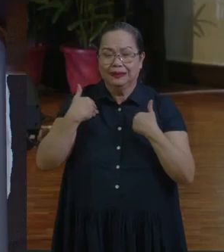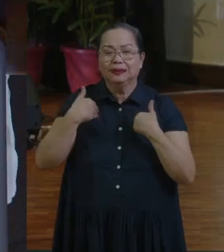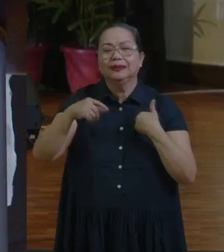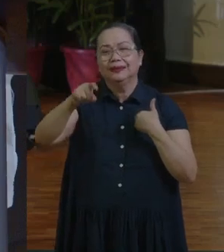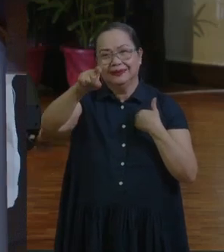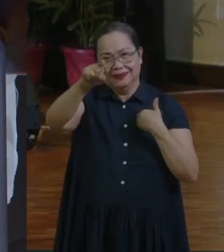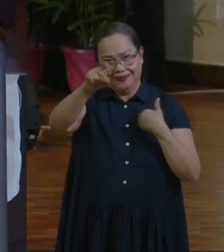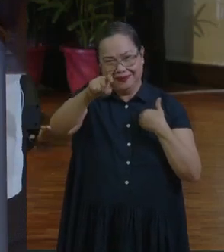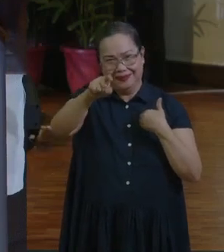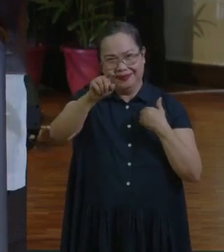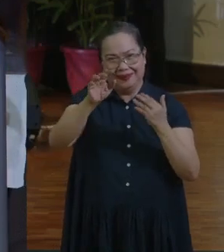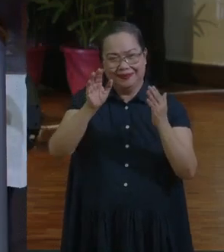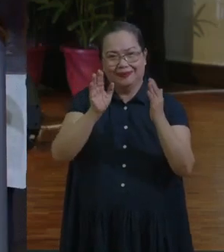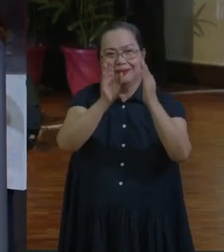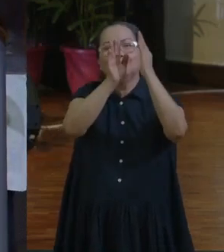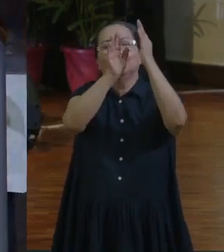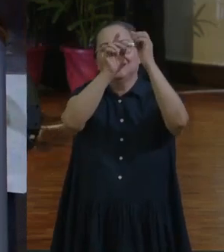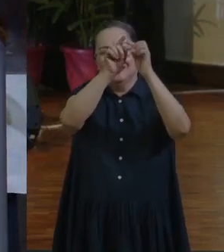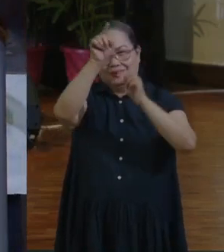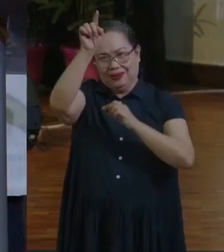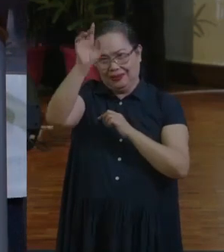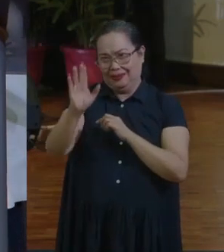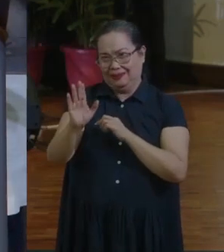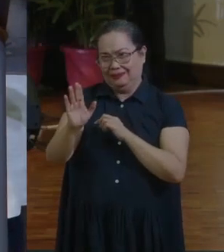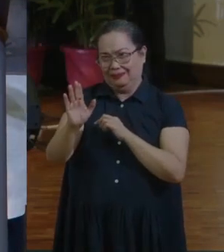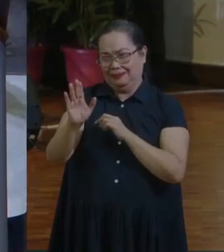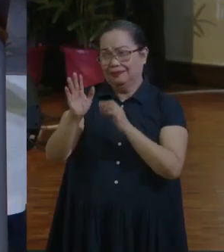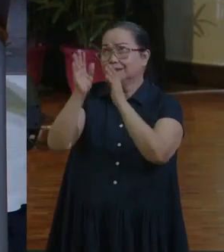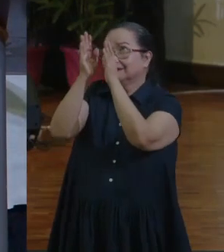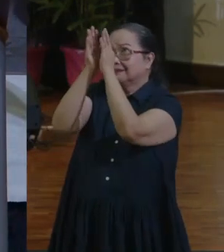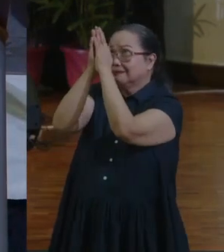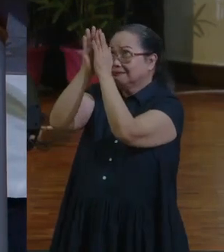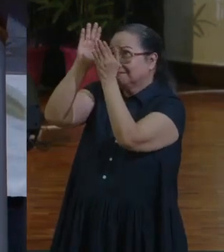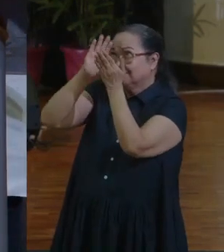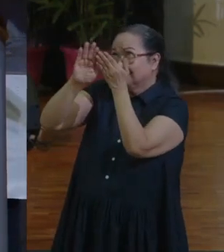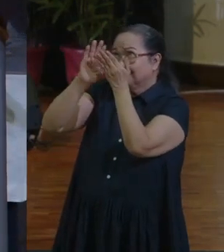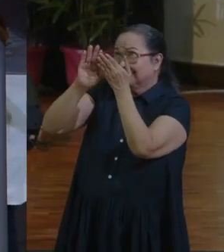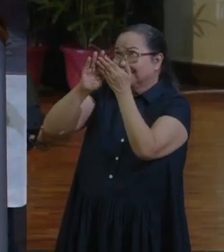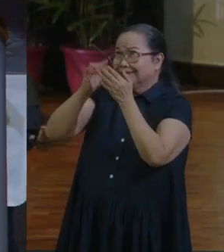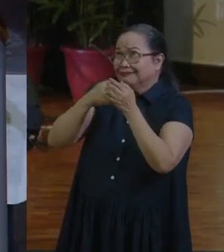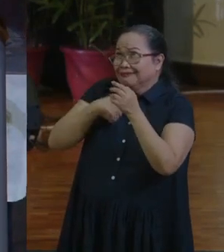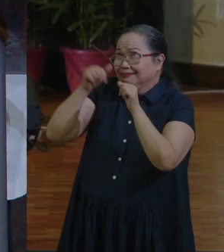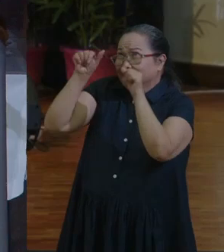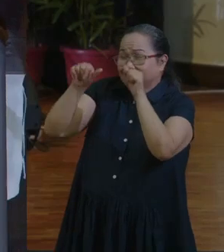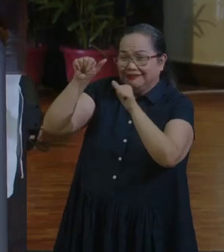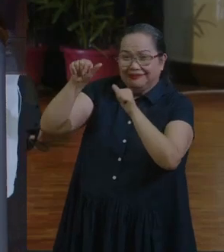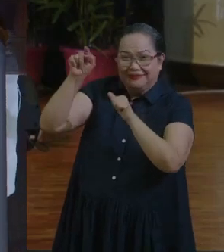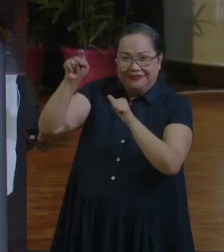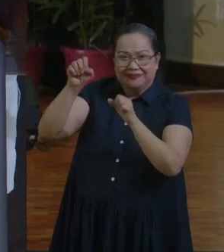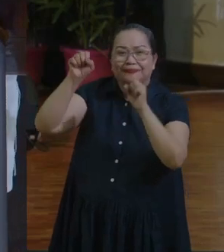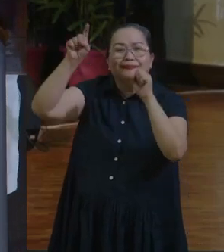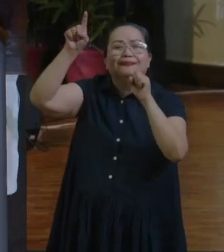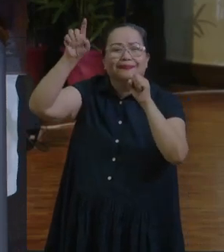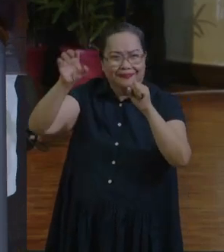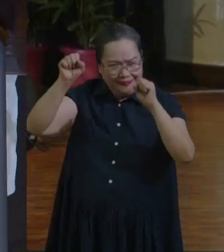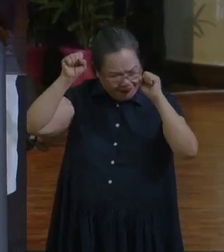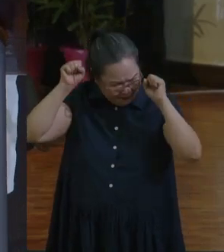kailangan nyo pong lumapit sa Kanya at humingi ng tawad at kayo ay patatawarin